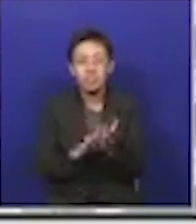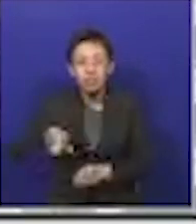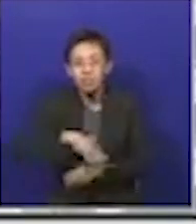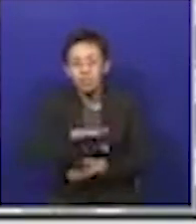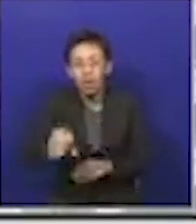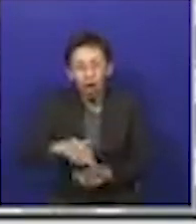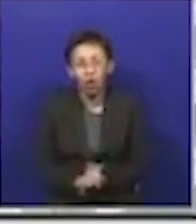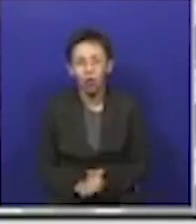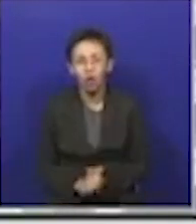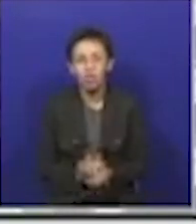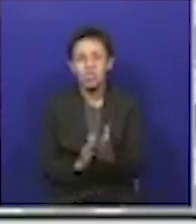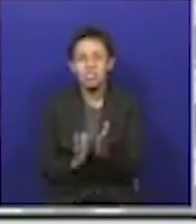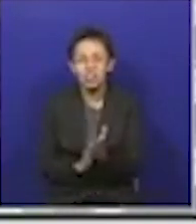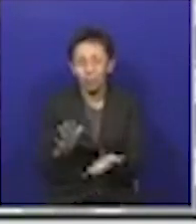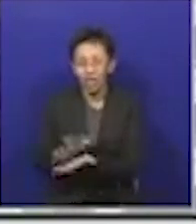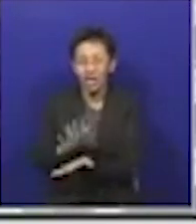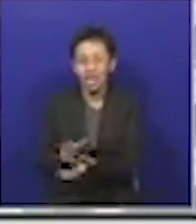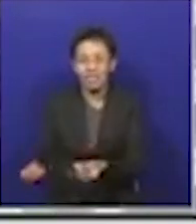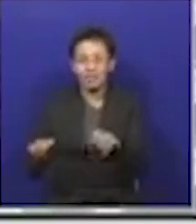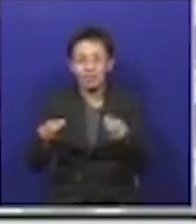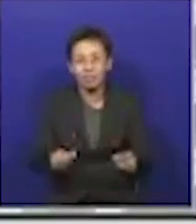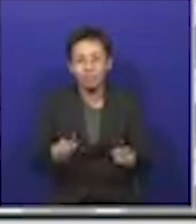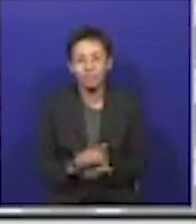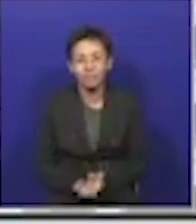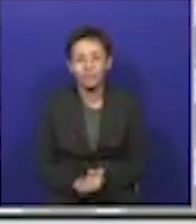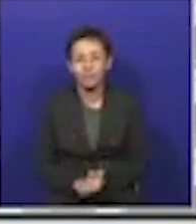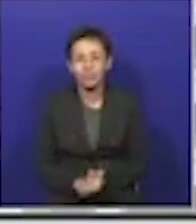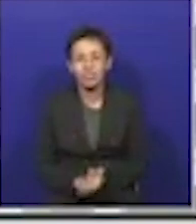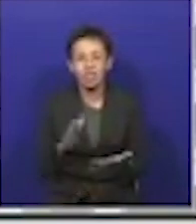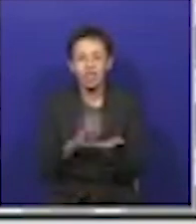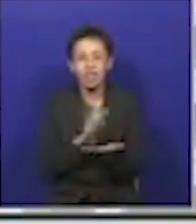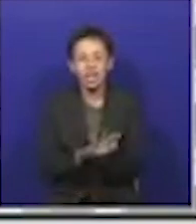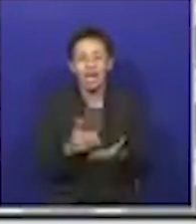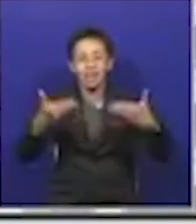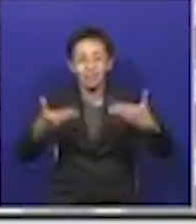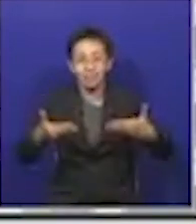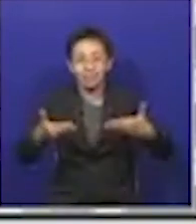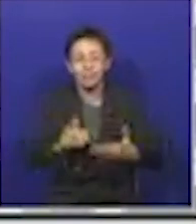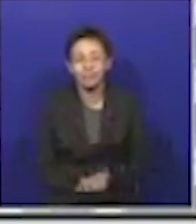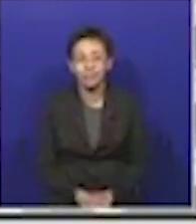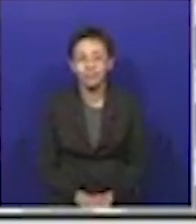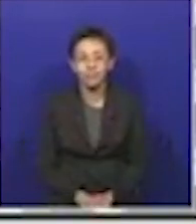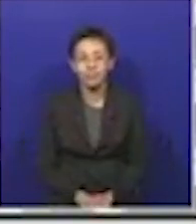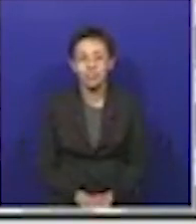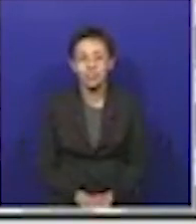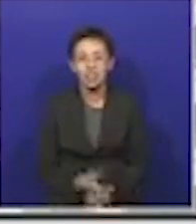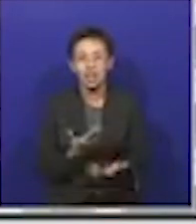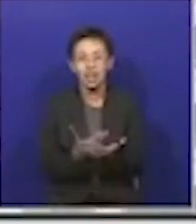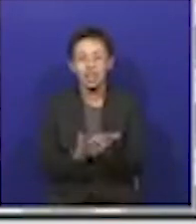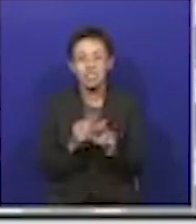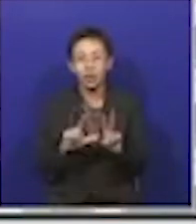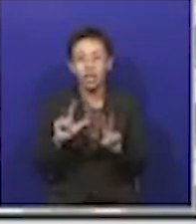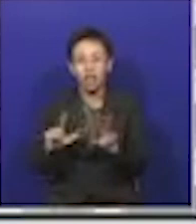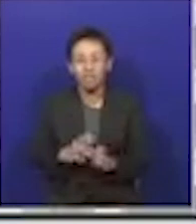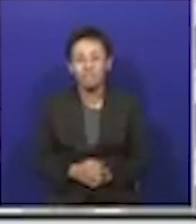ง่ายเหลือเกินเขาบอกเขาหยิบกระดาษขึ้นมาเขาบอกว่าเนี่ยมีกระดาษอยู่2 แผ่นจะเอาเงินเกือบ2 ล้านล้าน